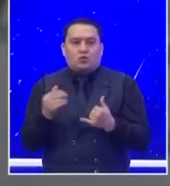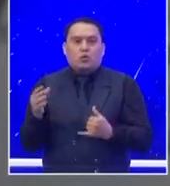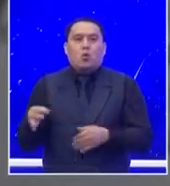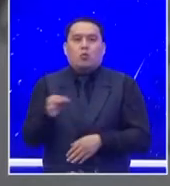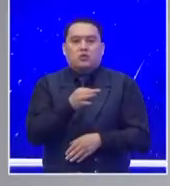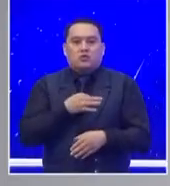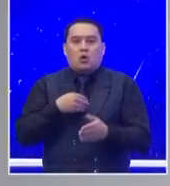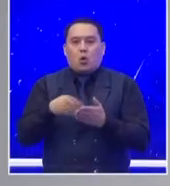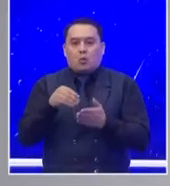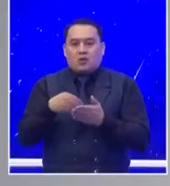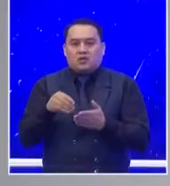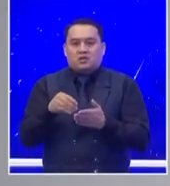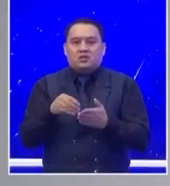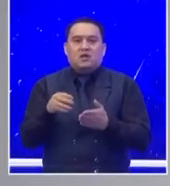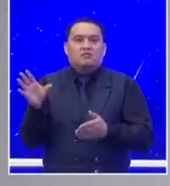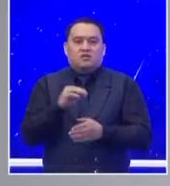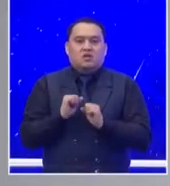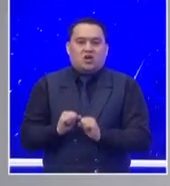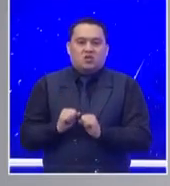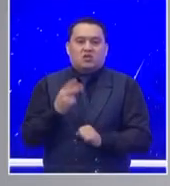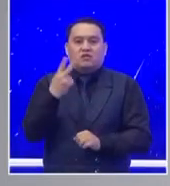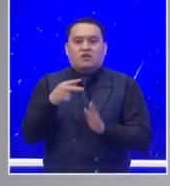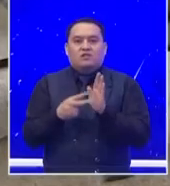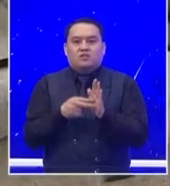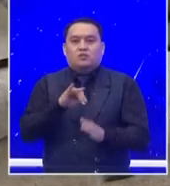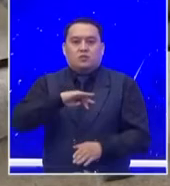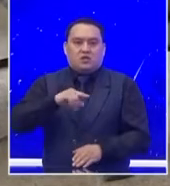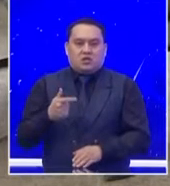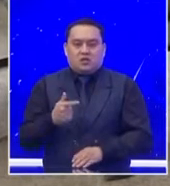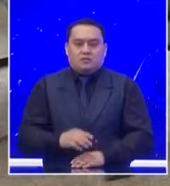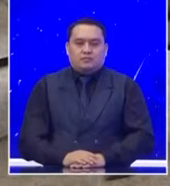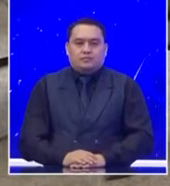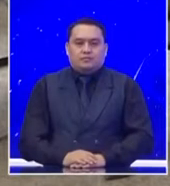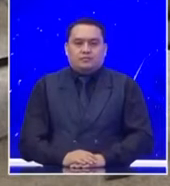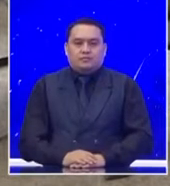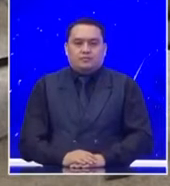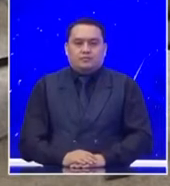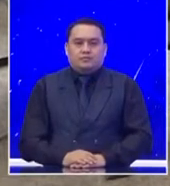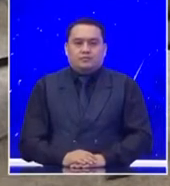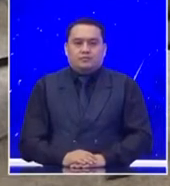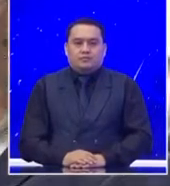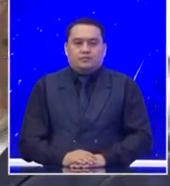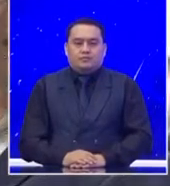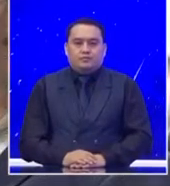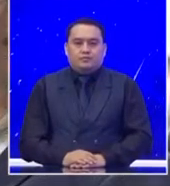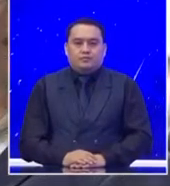области приобретены средства индивидуальной защиты на общую сумму 28 миллионов.